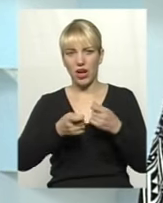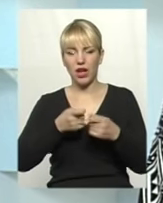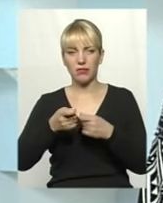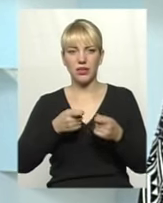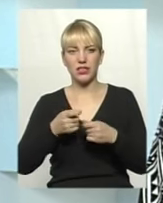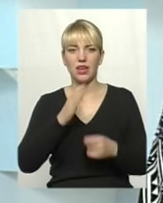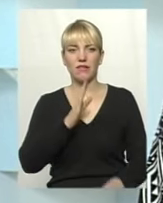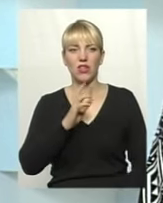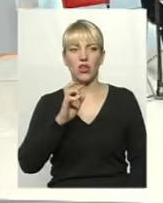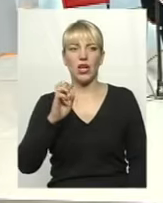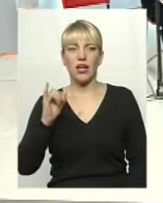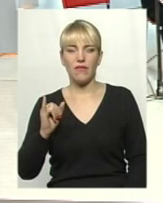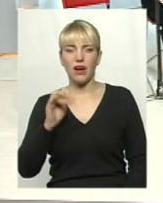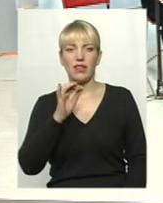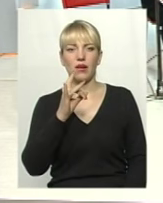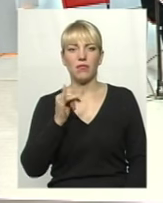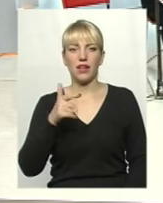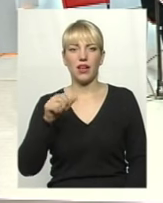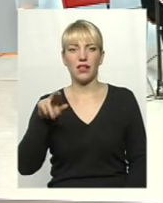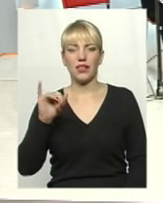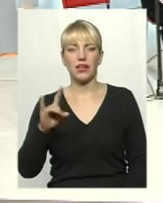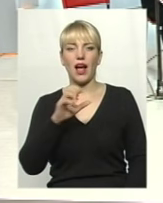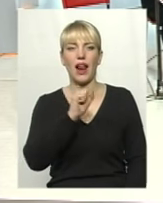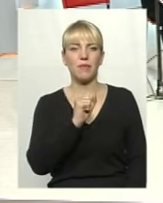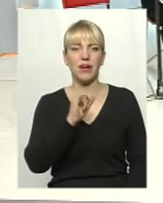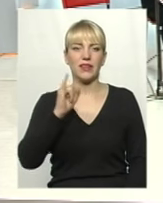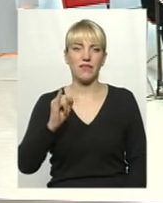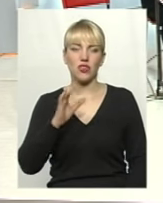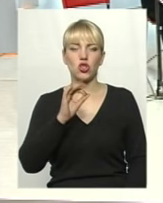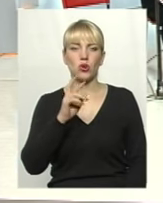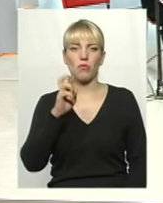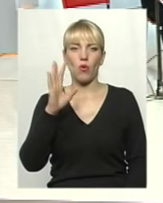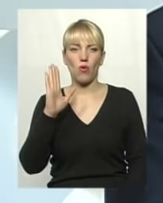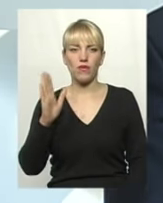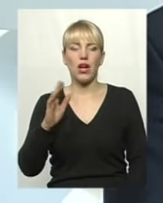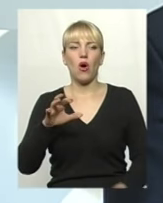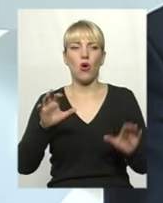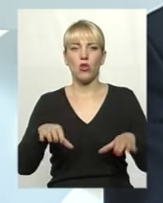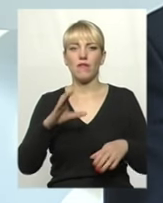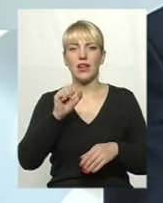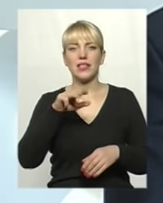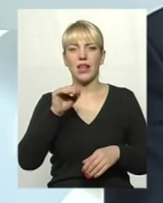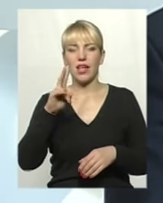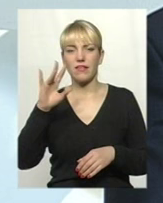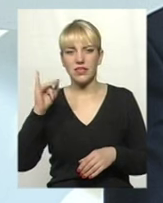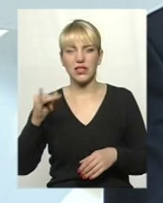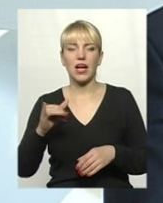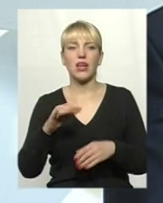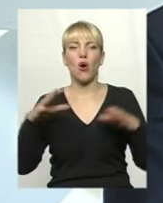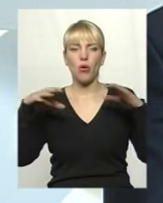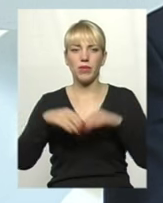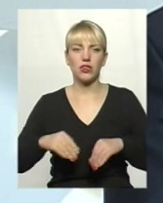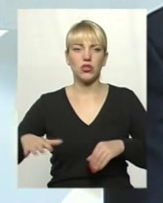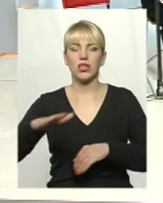Вірою Іванівною Бригадир та Альбертом Івановичем Супковим, головою Сатанівської об'єднаної територіальної громади.